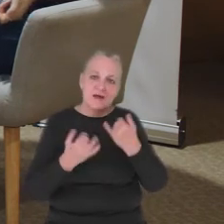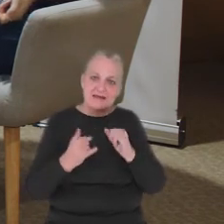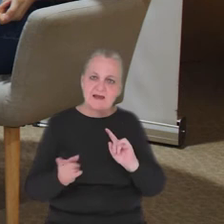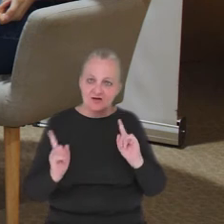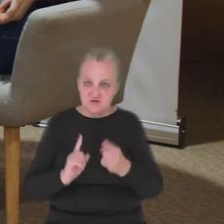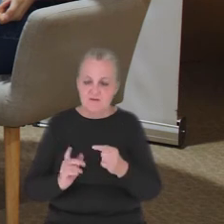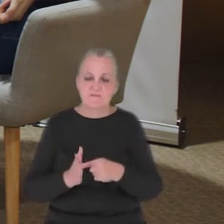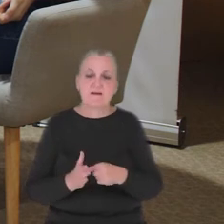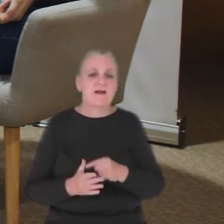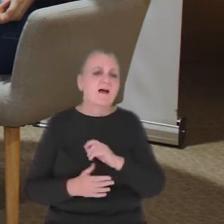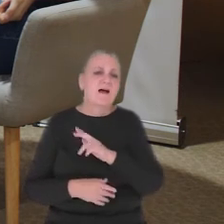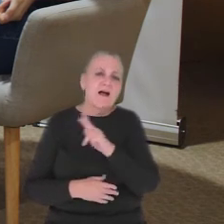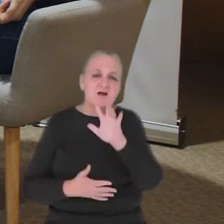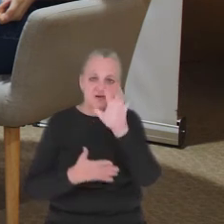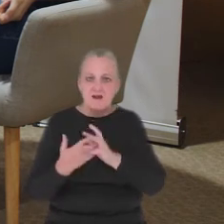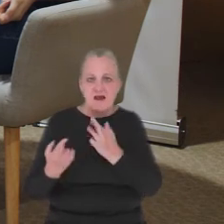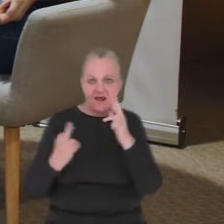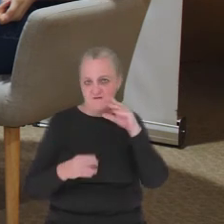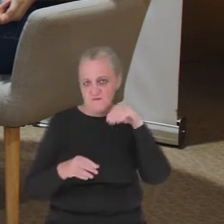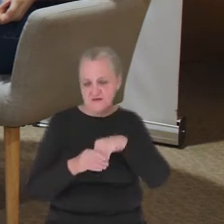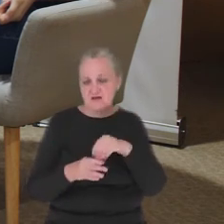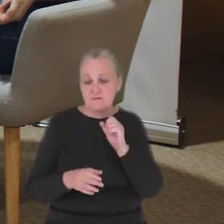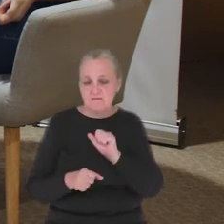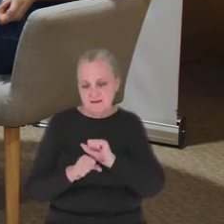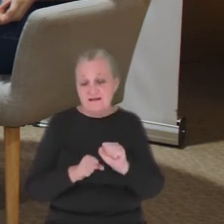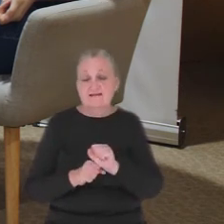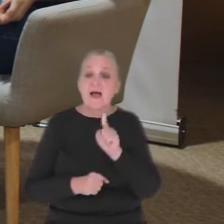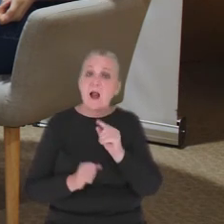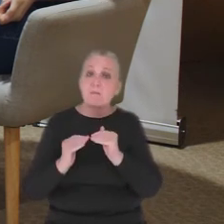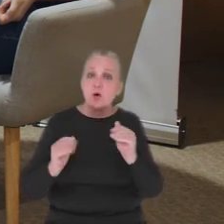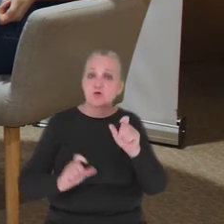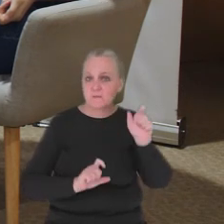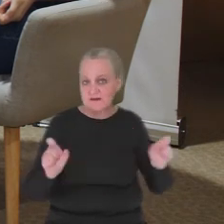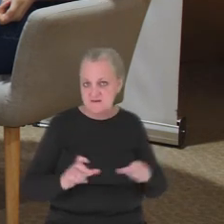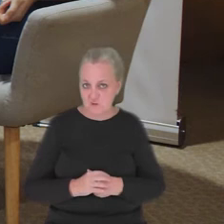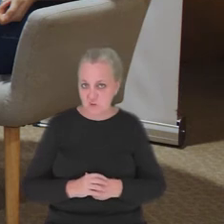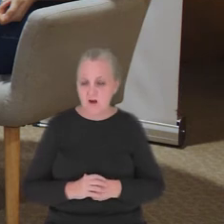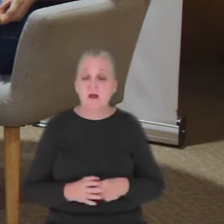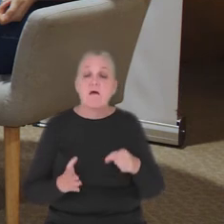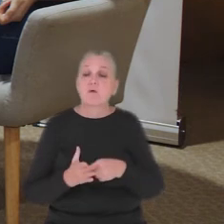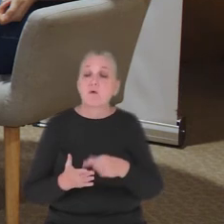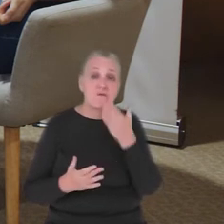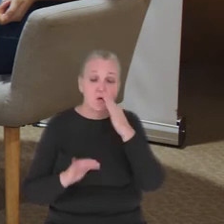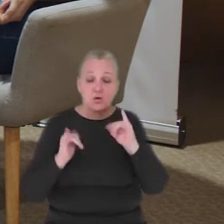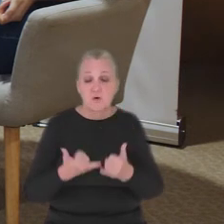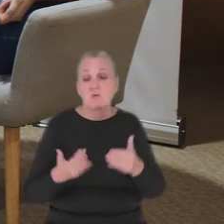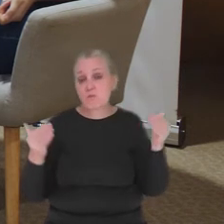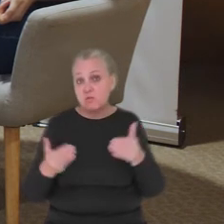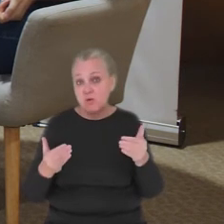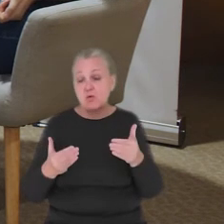być rewolucyjna, ale rewolucyjna na poziomie indywidualnym. Czyli jakby można